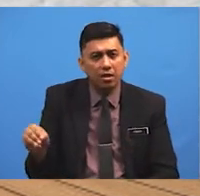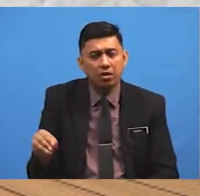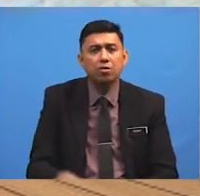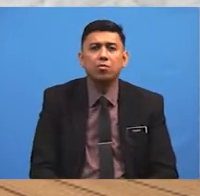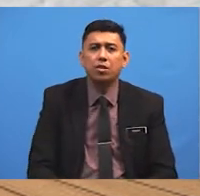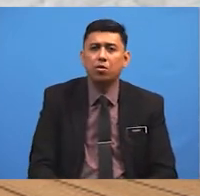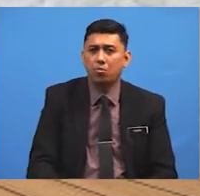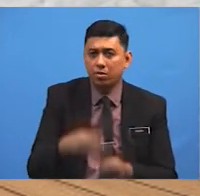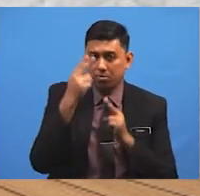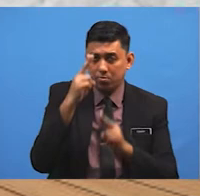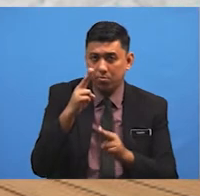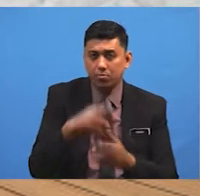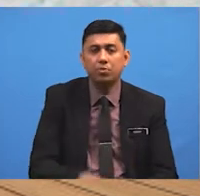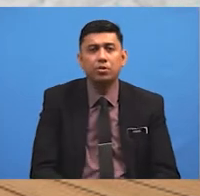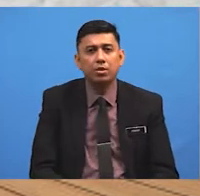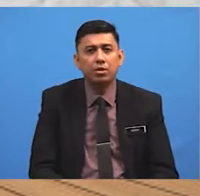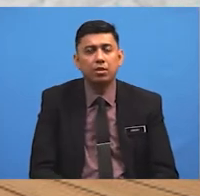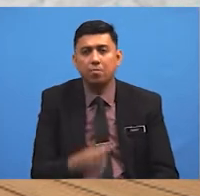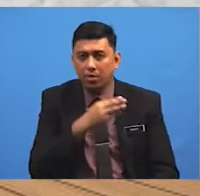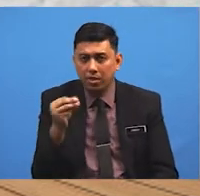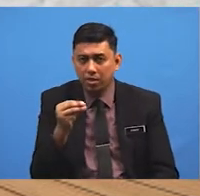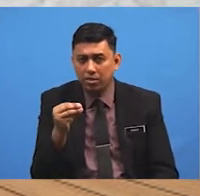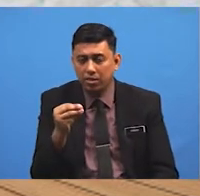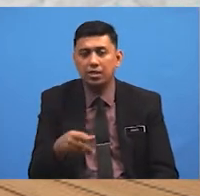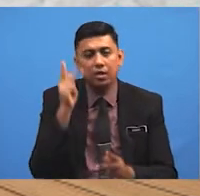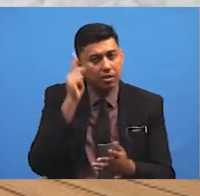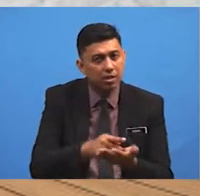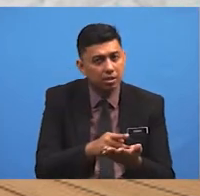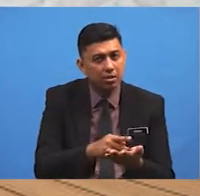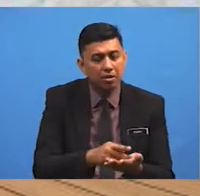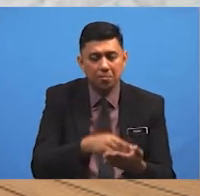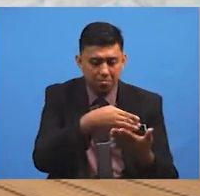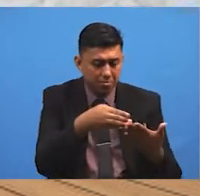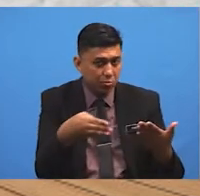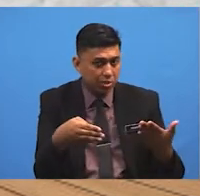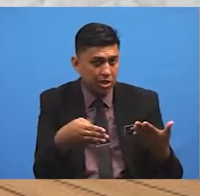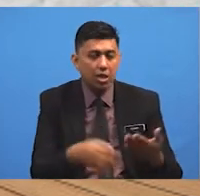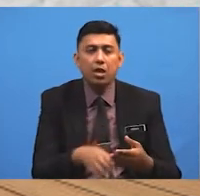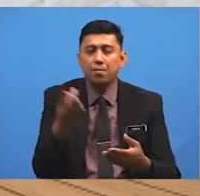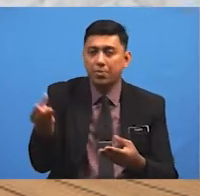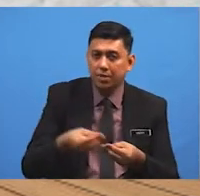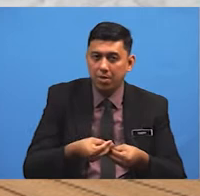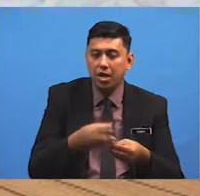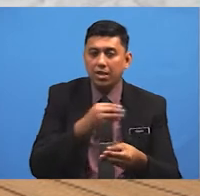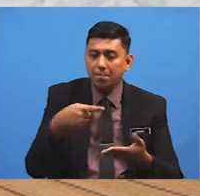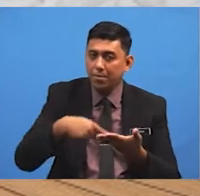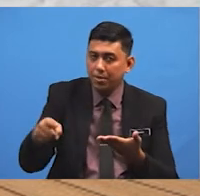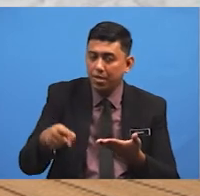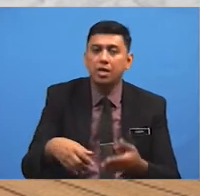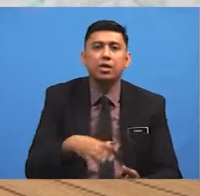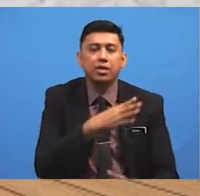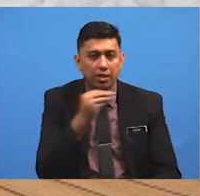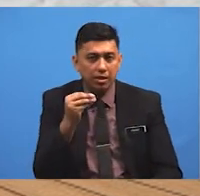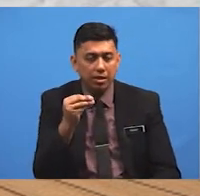belaka format dan Jawa Timur dan mengenal pasti butiran penerimaan dan pembayaran